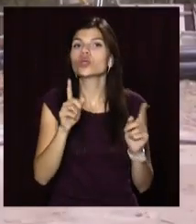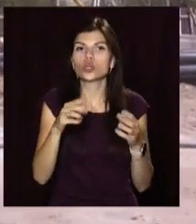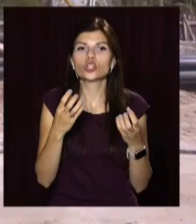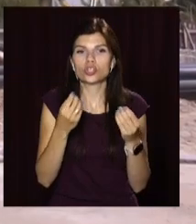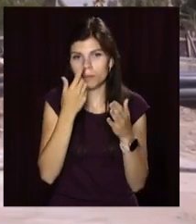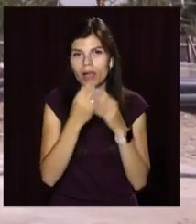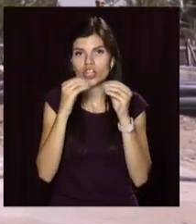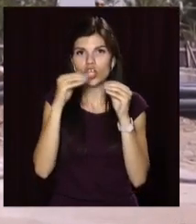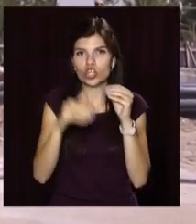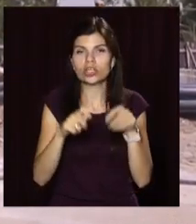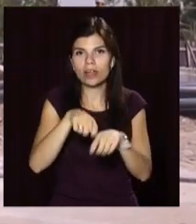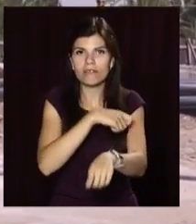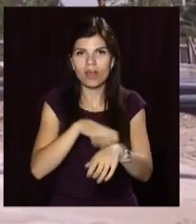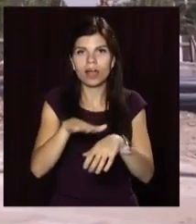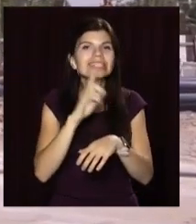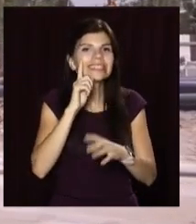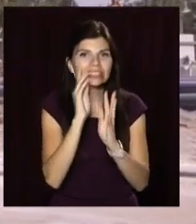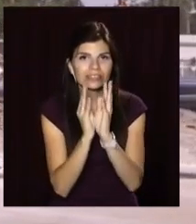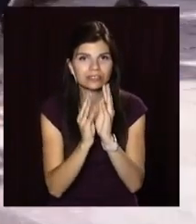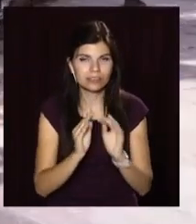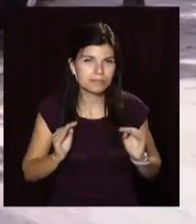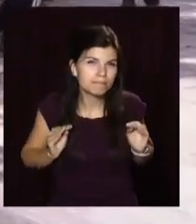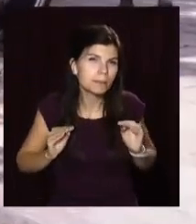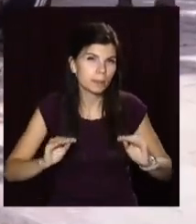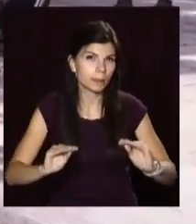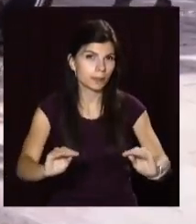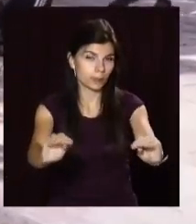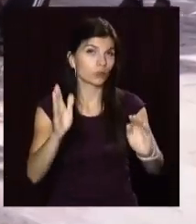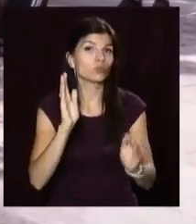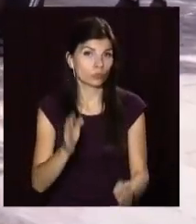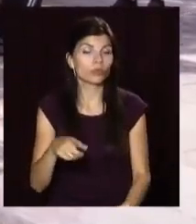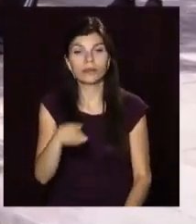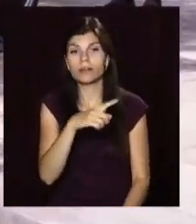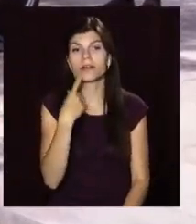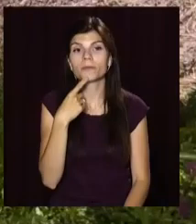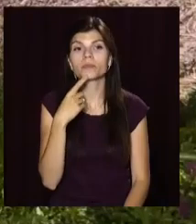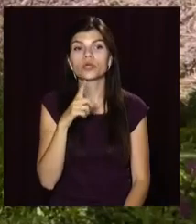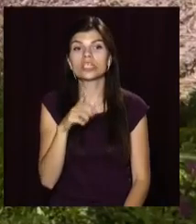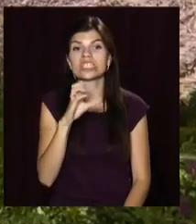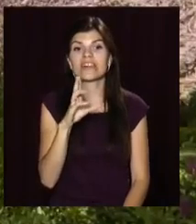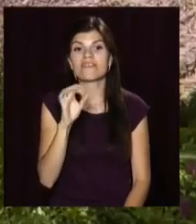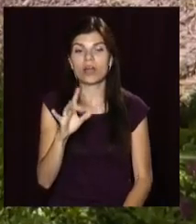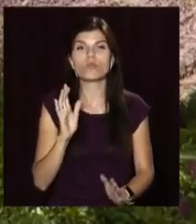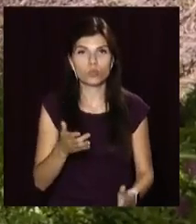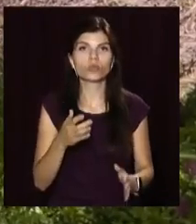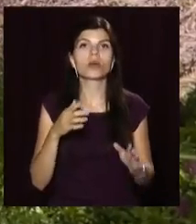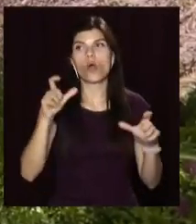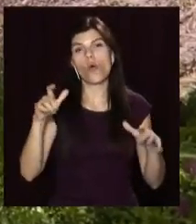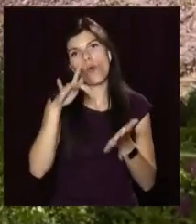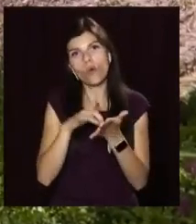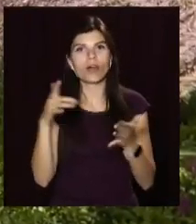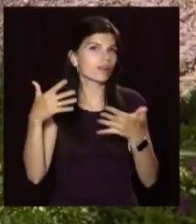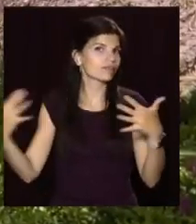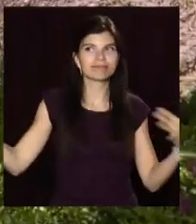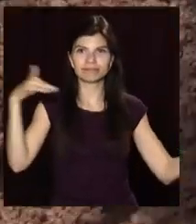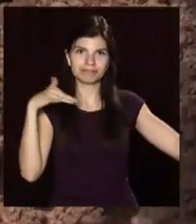майже 10 тисяч квадратних метрів газону. У департаменті благоустрою та інфраструктури міськради кажуть, сквер буде доступний для містян з